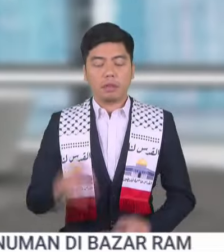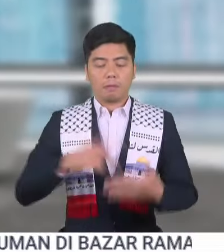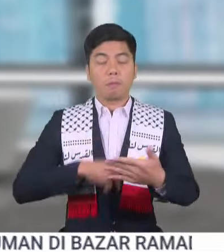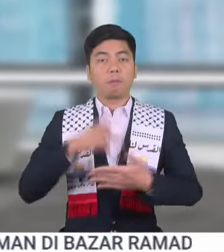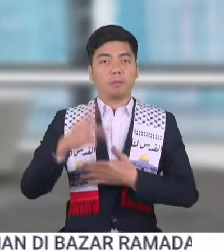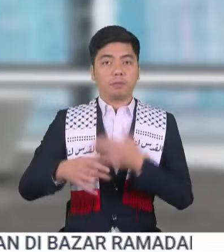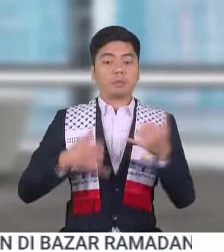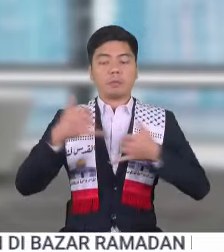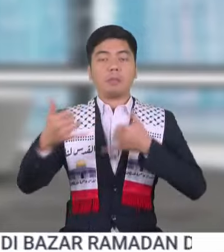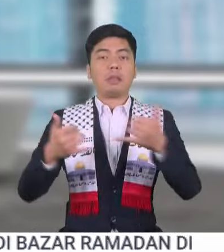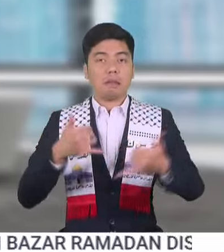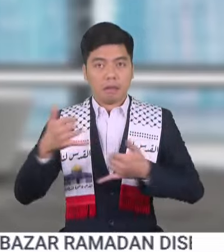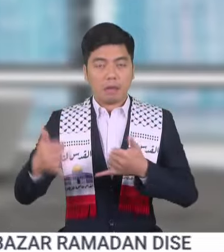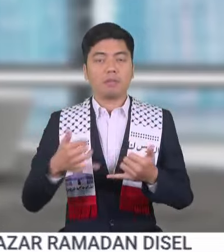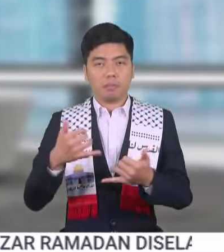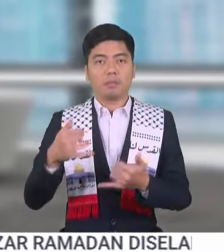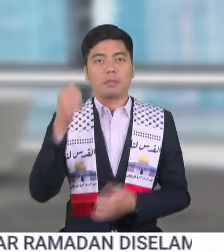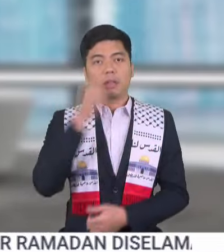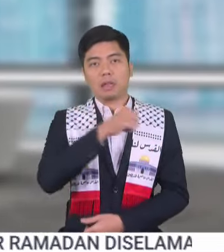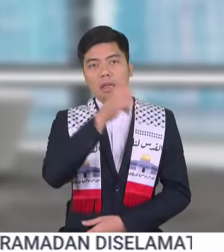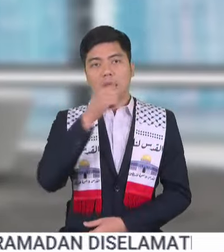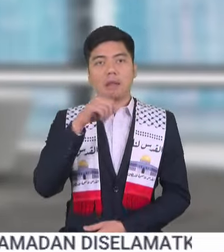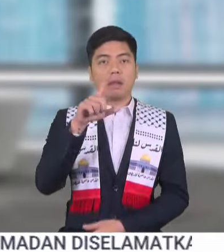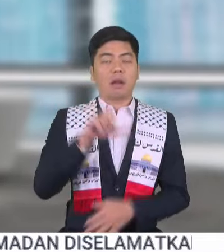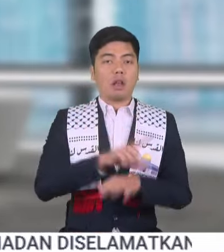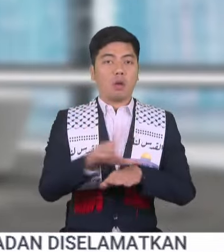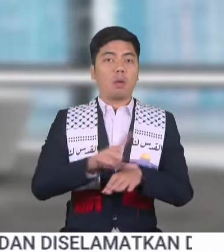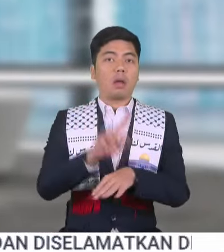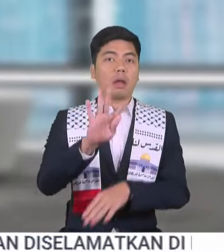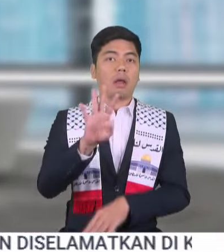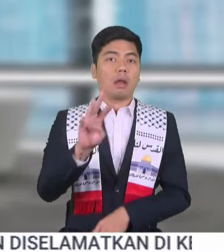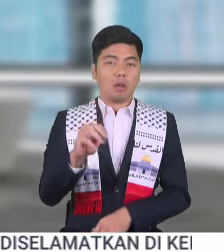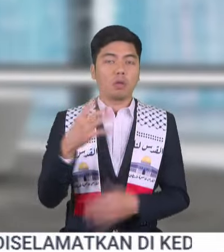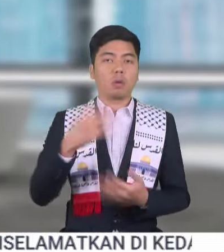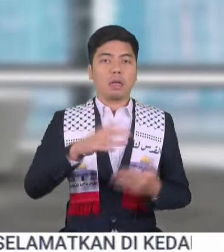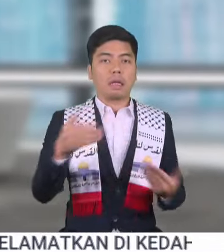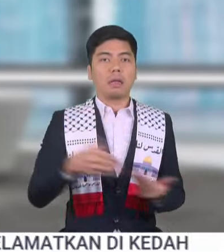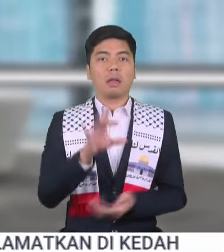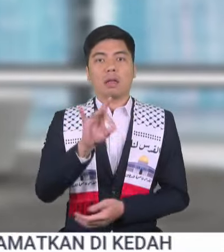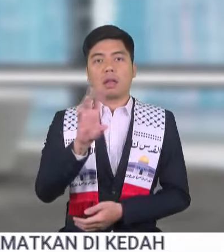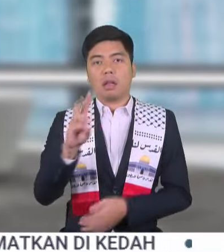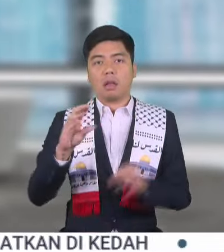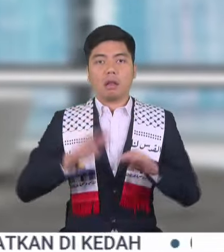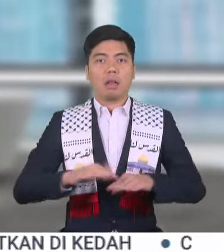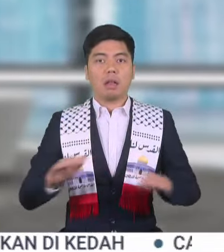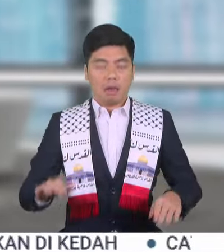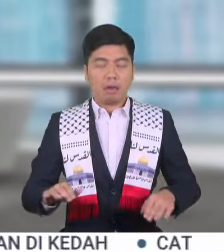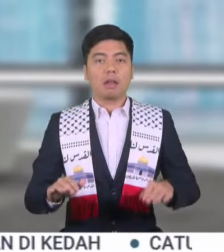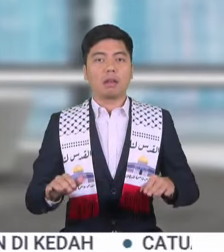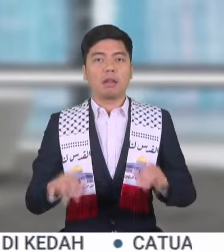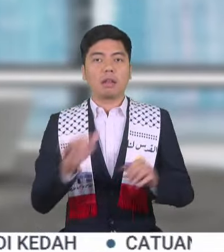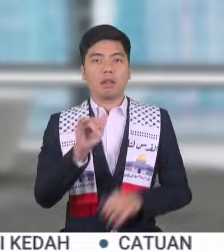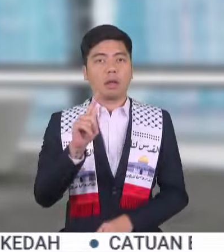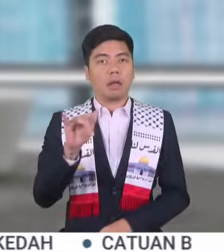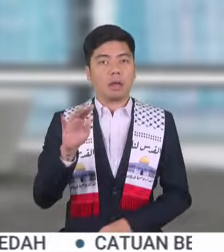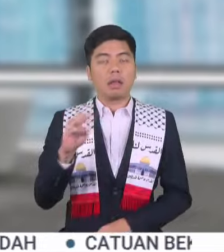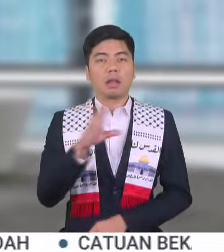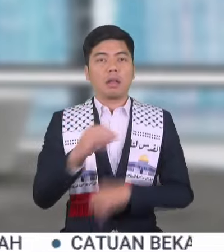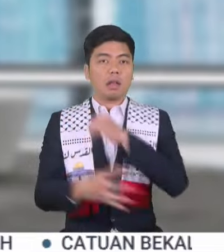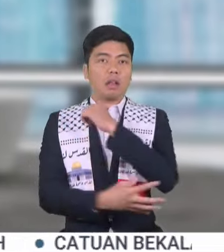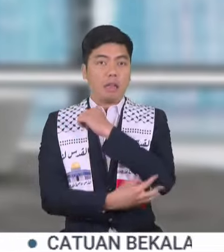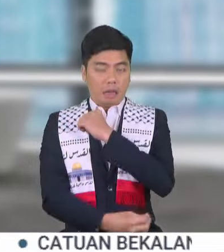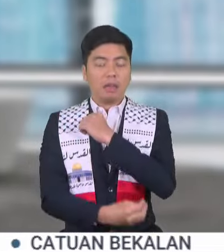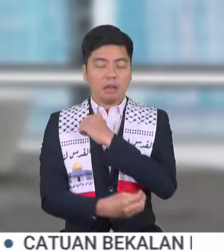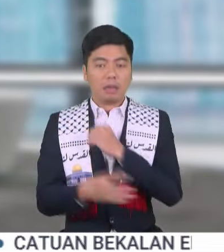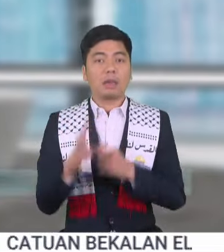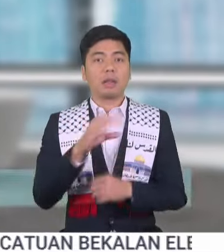Program Jelajah Ramadan Labuan FM menyantuni 86 anak-anak yatim dan asnaf dengan menyediakan perkhidmatan gunting rambut percuma. Anak-anak yatim